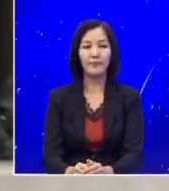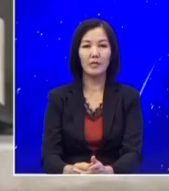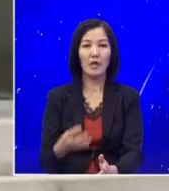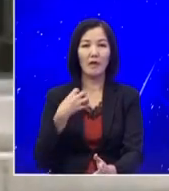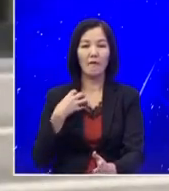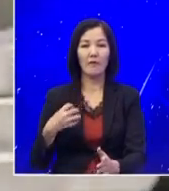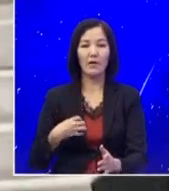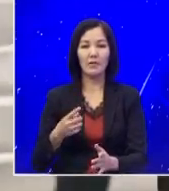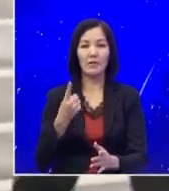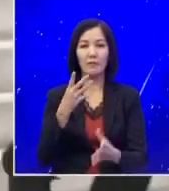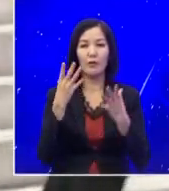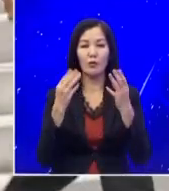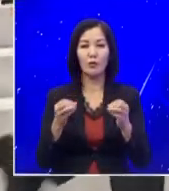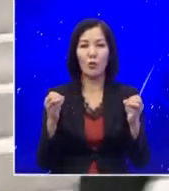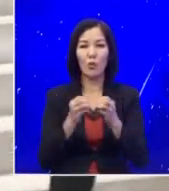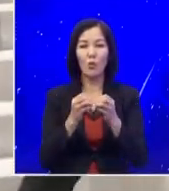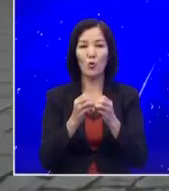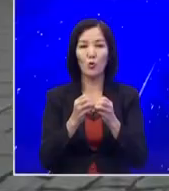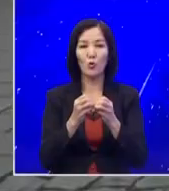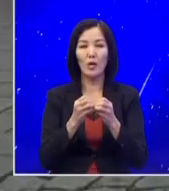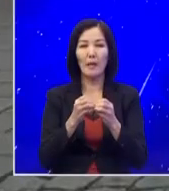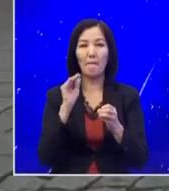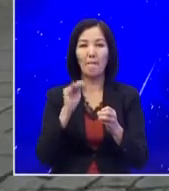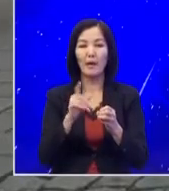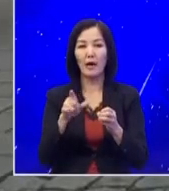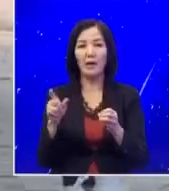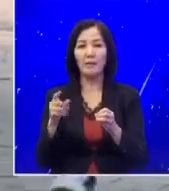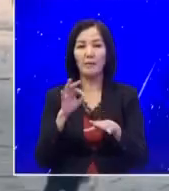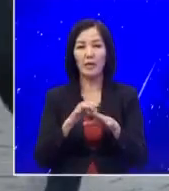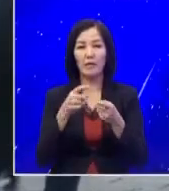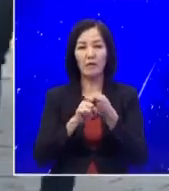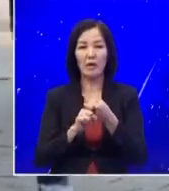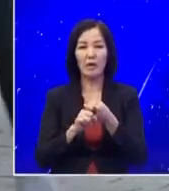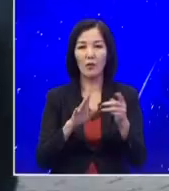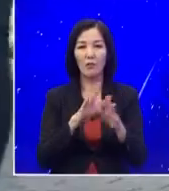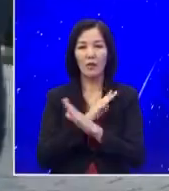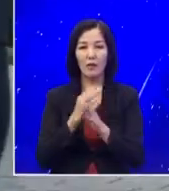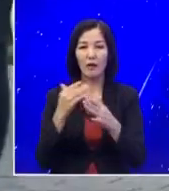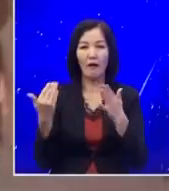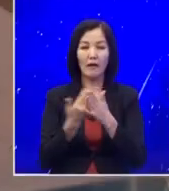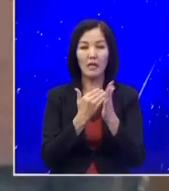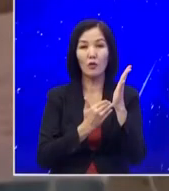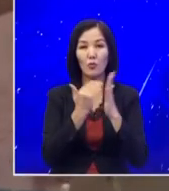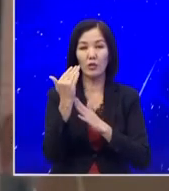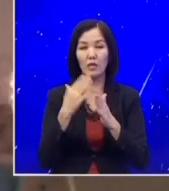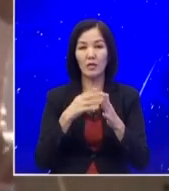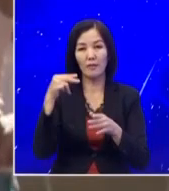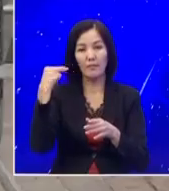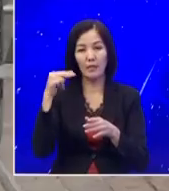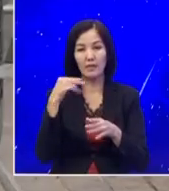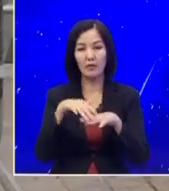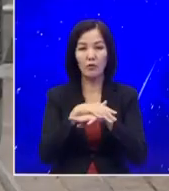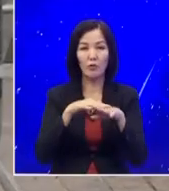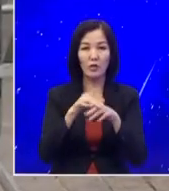Францияда бір күнде 10 мың адам коронавирус шықтырды. Жергілікті билік өлім жетім көрсеткіші қайта өскеніне алаңдаулы. Ел президенті